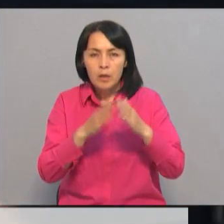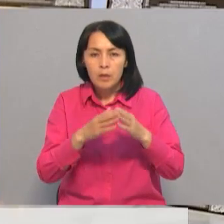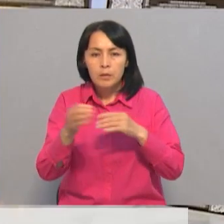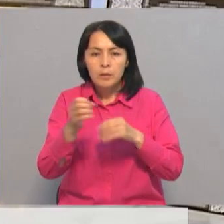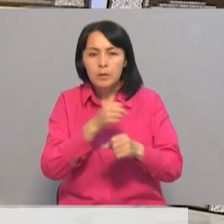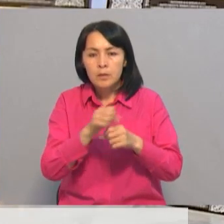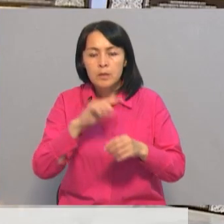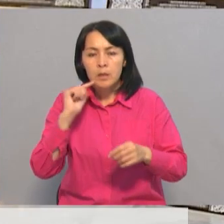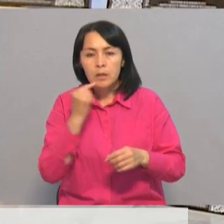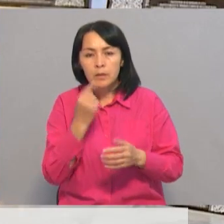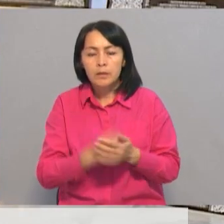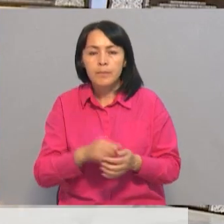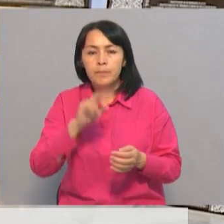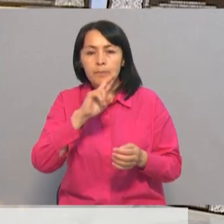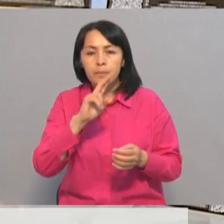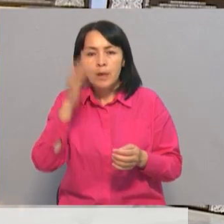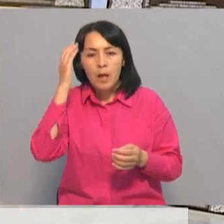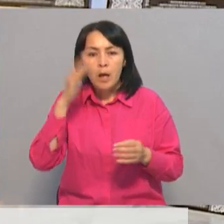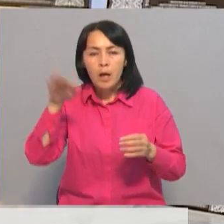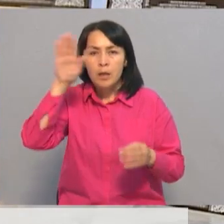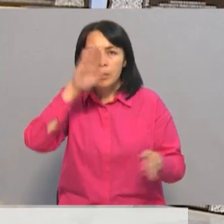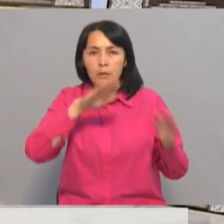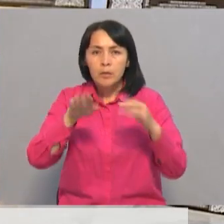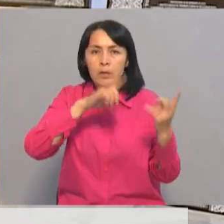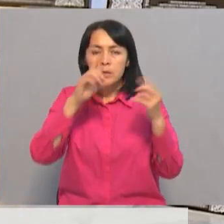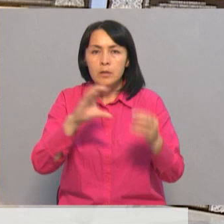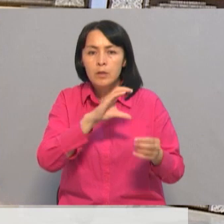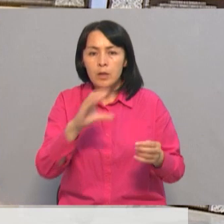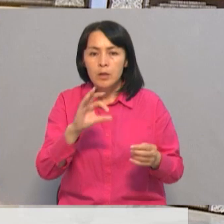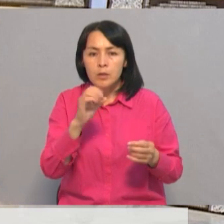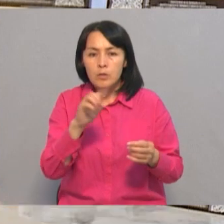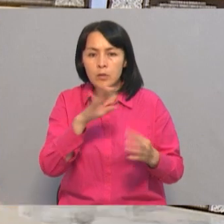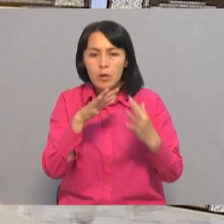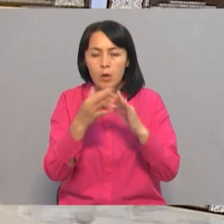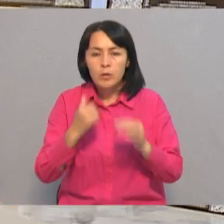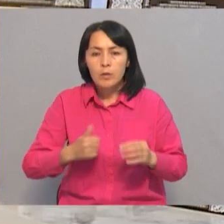азапталды. Қаратаудың ар жағында халық Созақ селосындағы